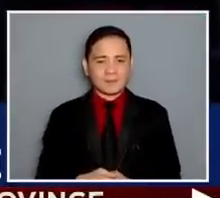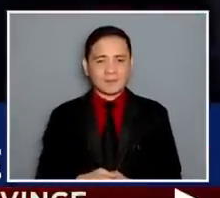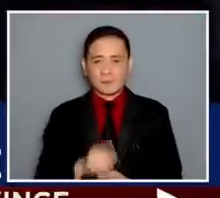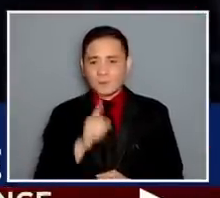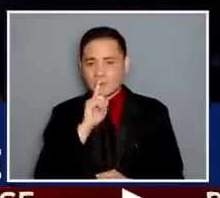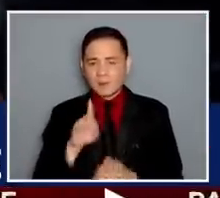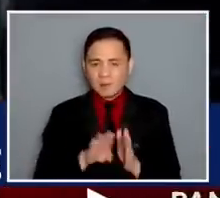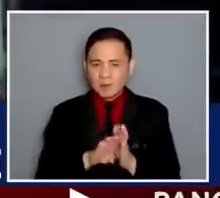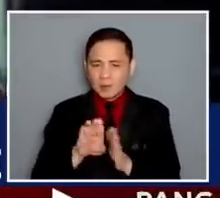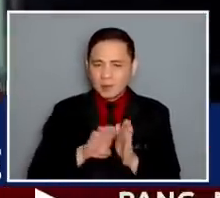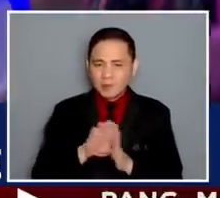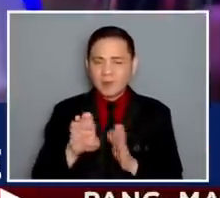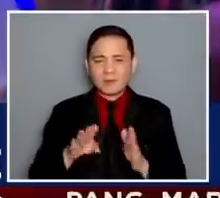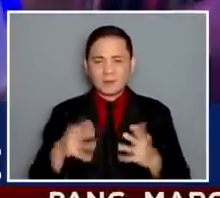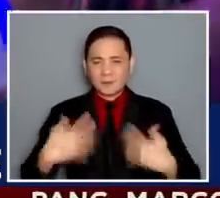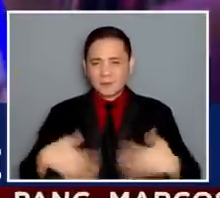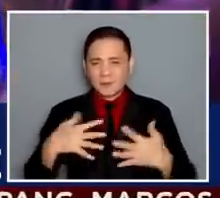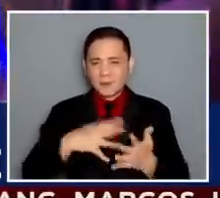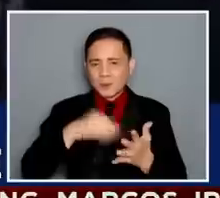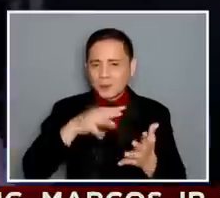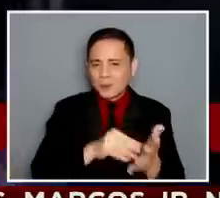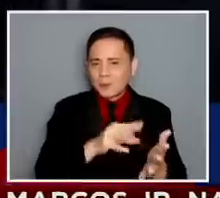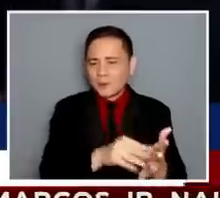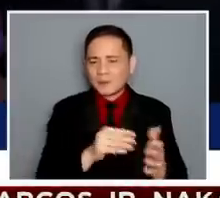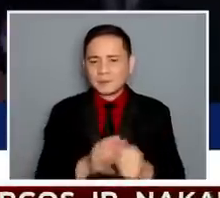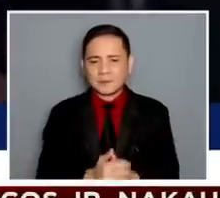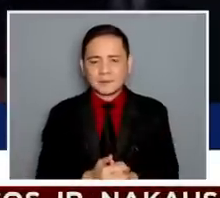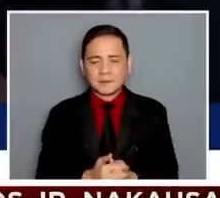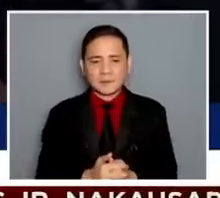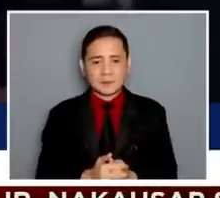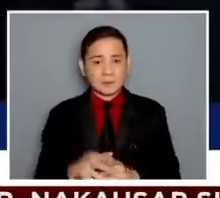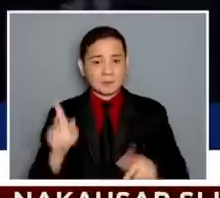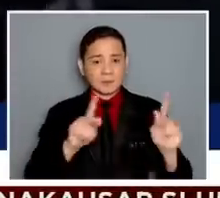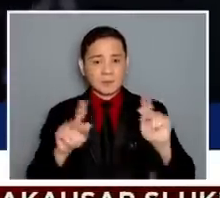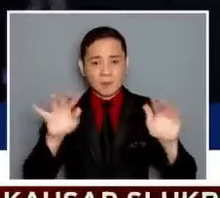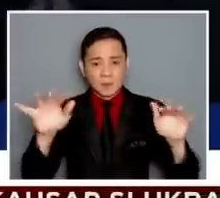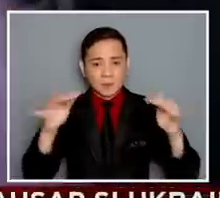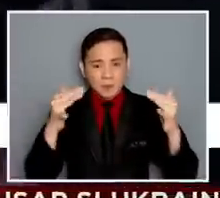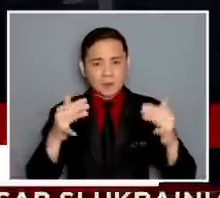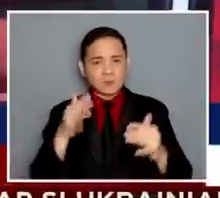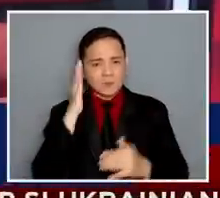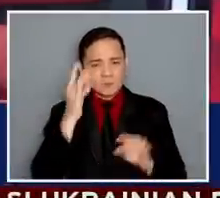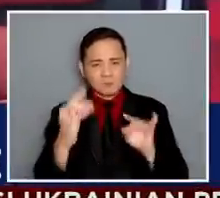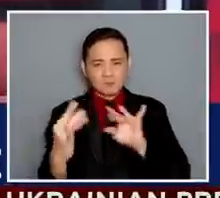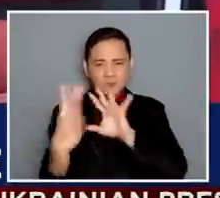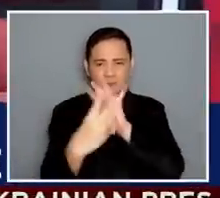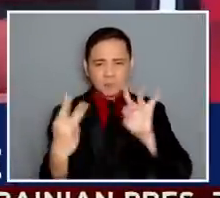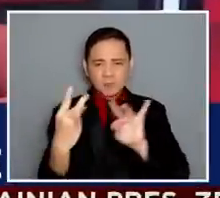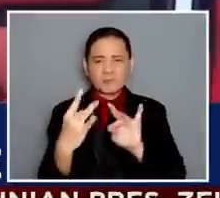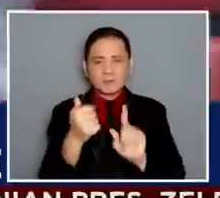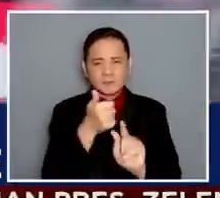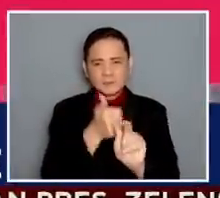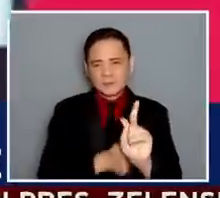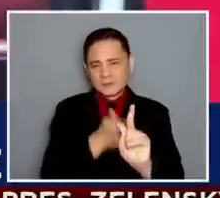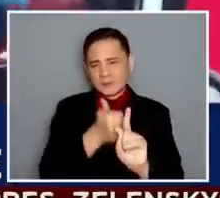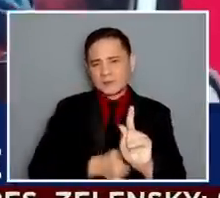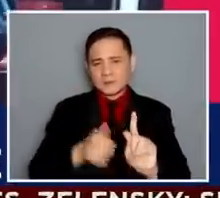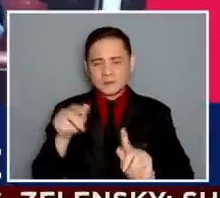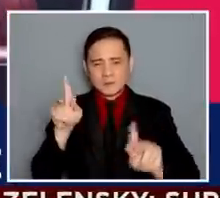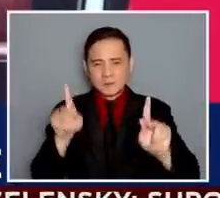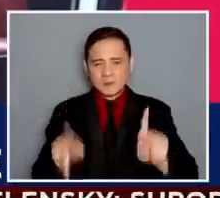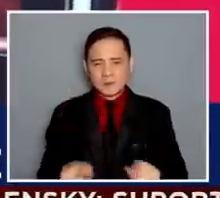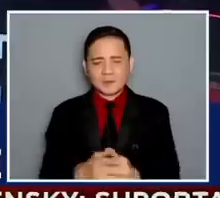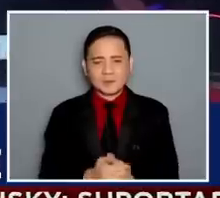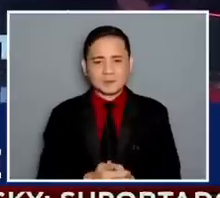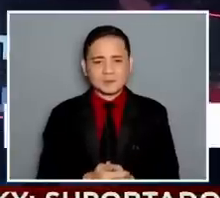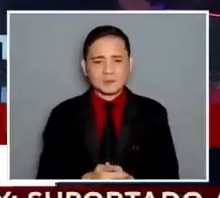natuto. Everyone make sure to watch the one. We get to interview the contestants and get to know them more behind the scenes. Ibinunyag naman ni Martin